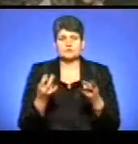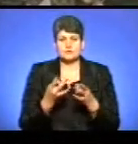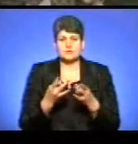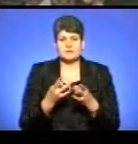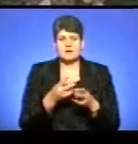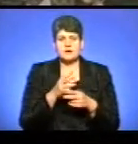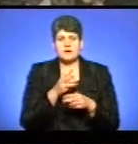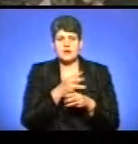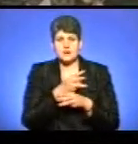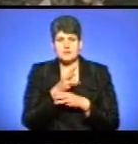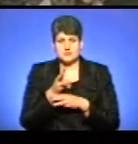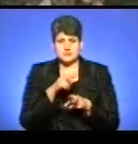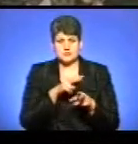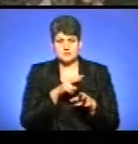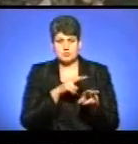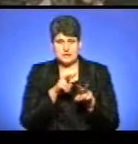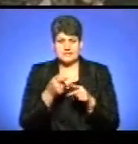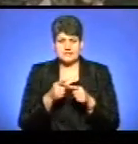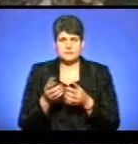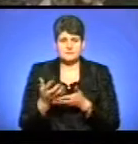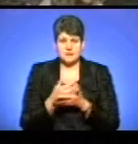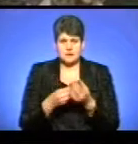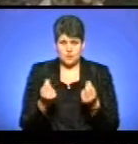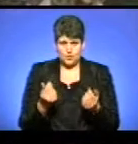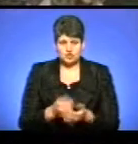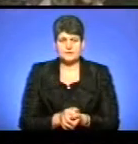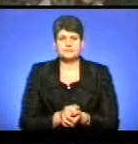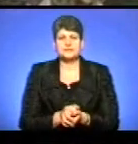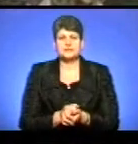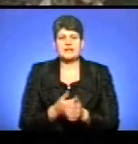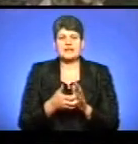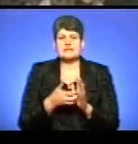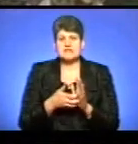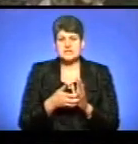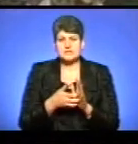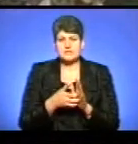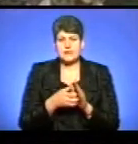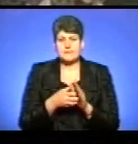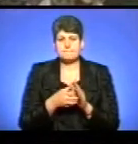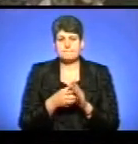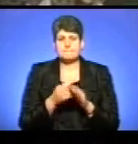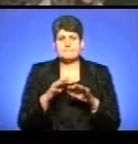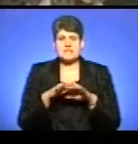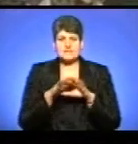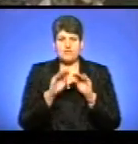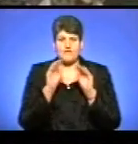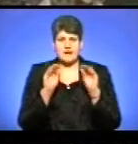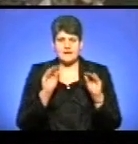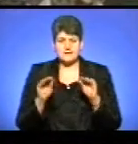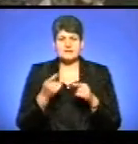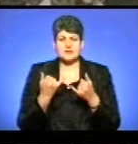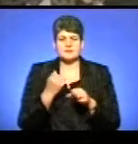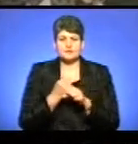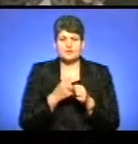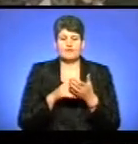камери спостереження, на це будемо зараз збирати кошти. Не вистачає маскувальних засобів, теж працюють волонтери, це воно